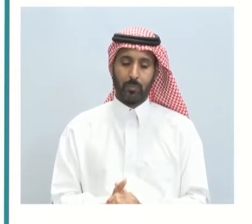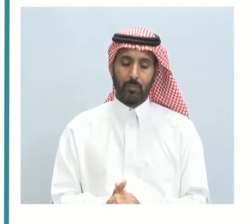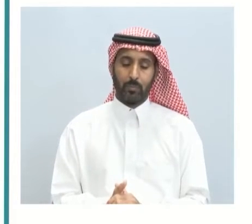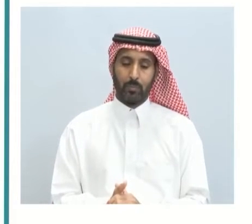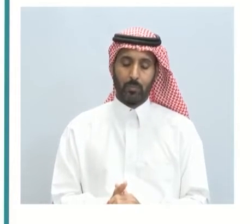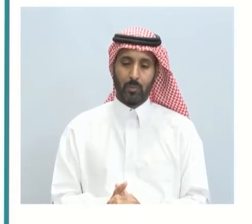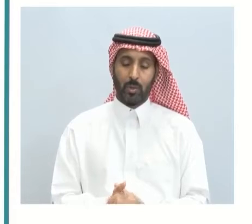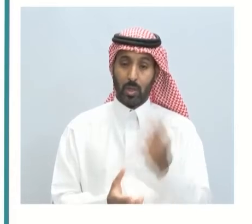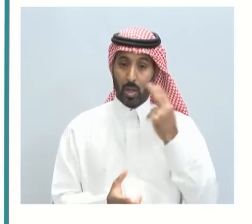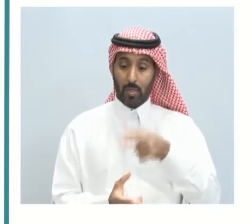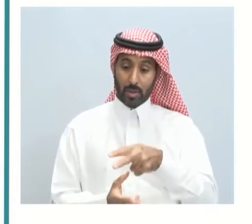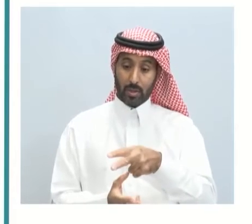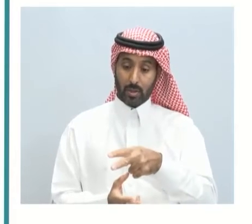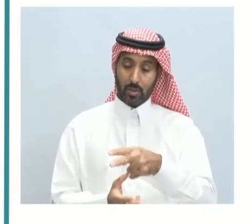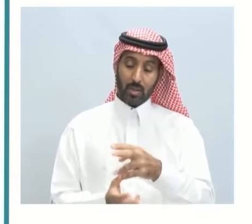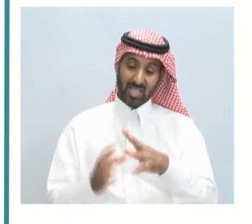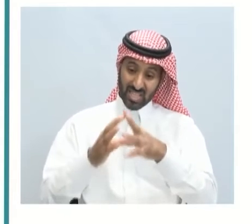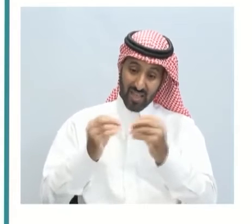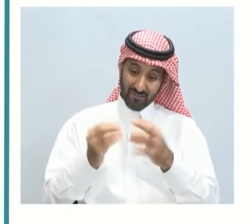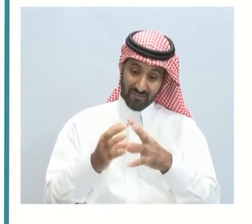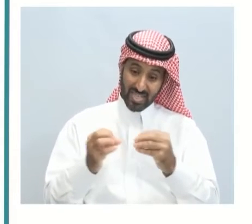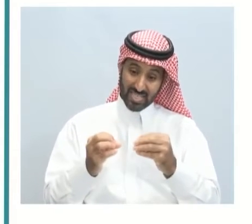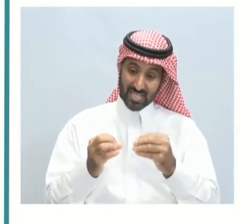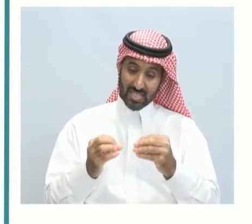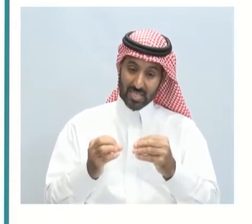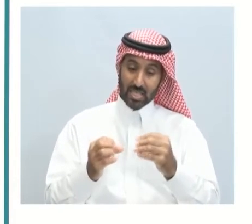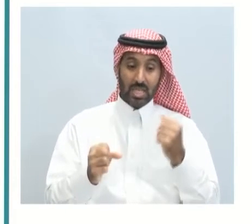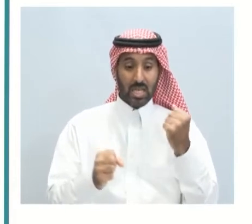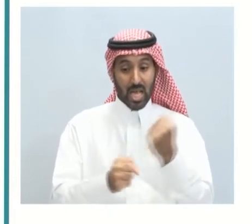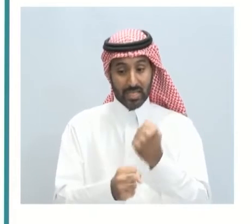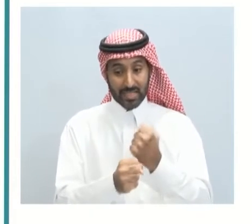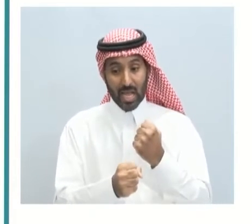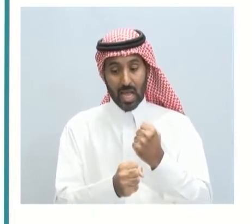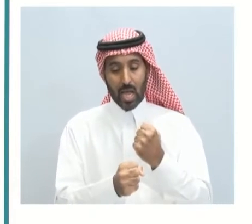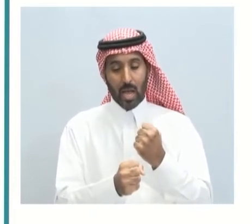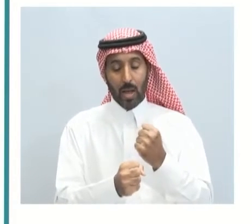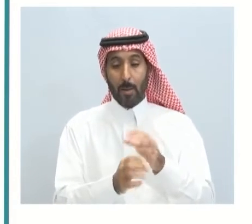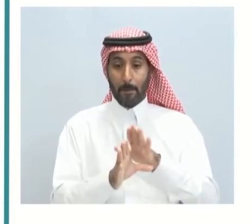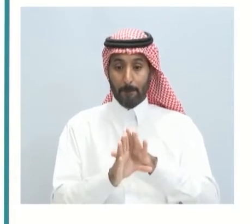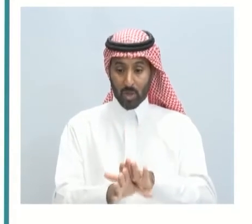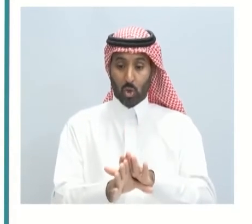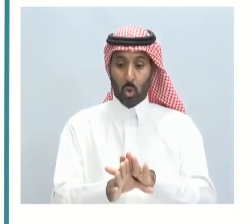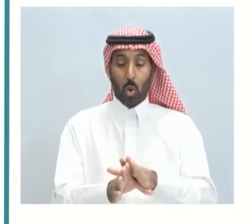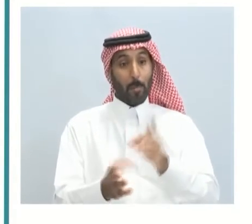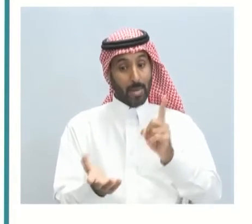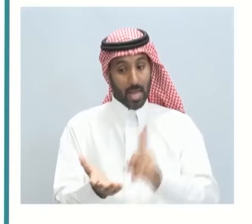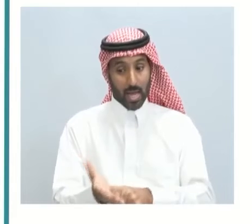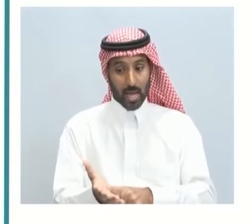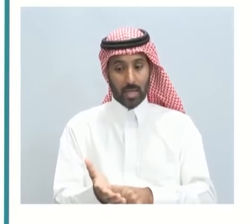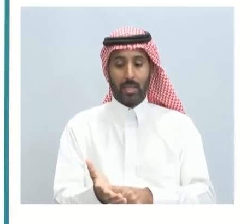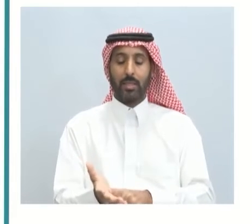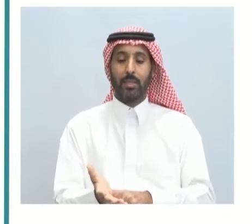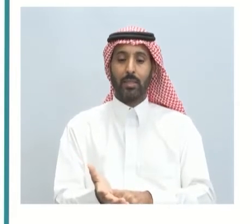لان النظريه هي تفسير للاشياء مدعوم بالحقائق